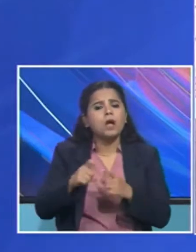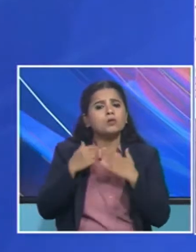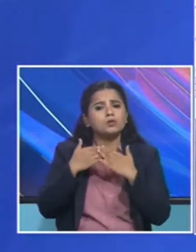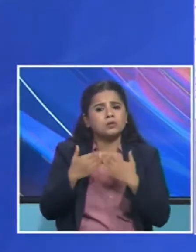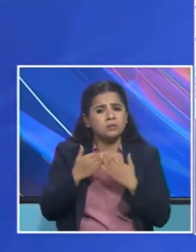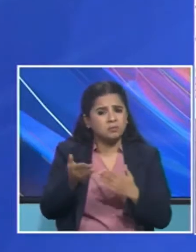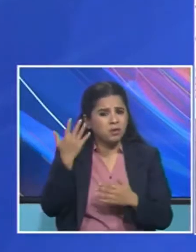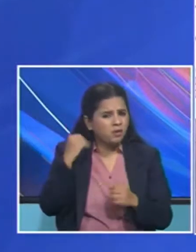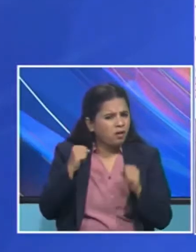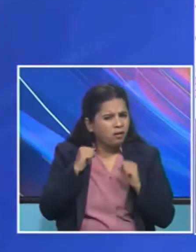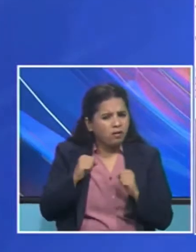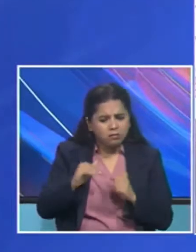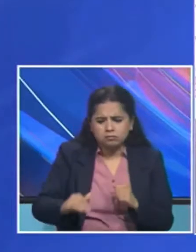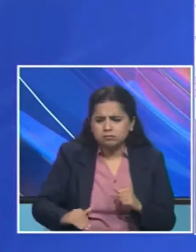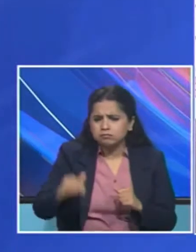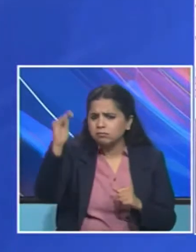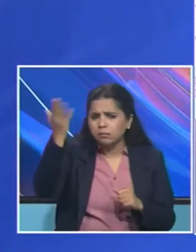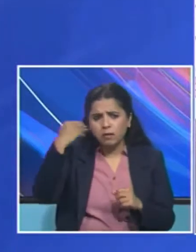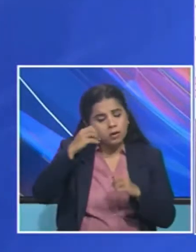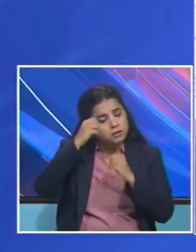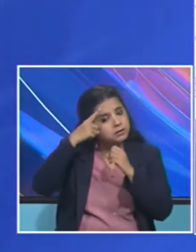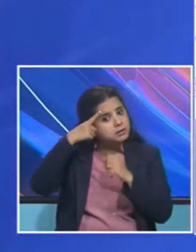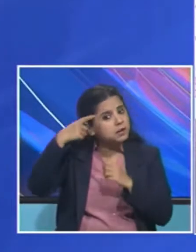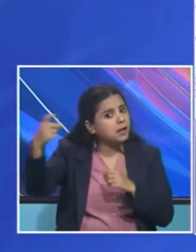करना भी एक सपने जैसा ही था,